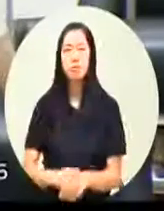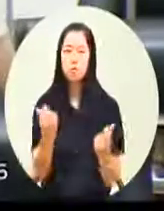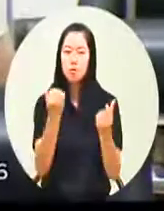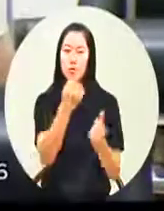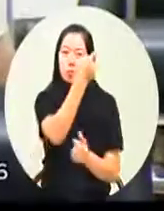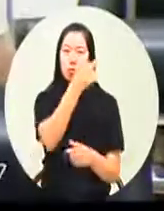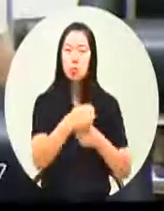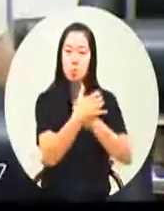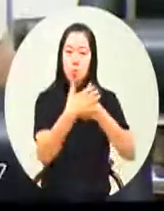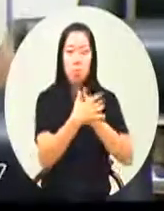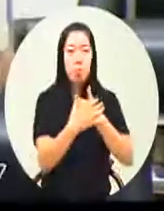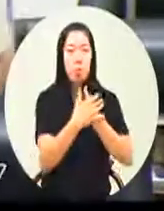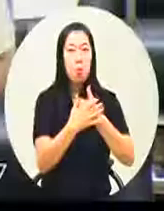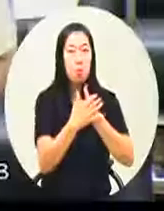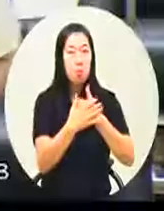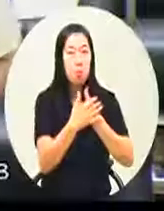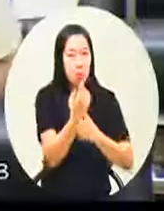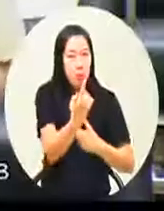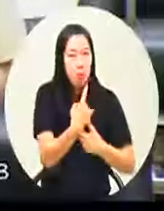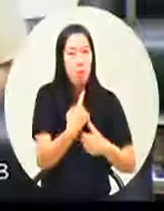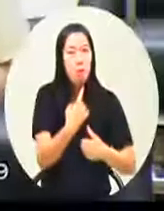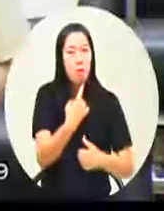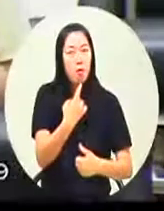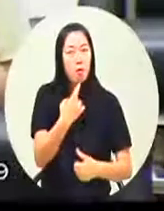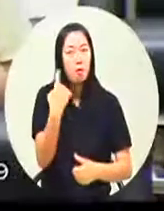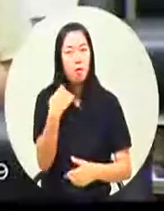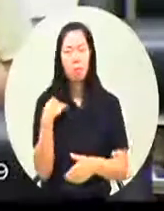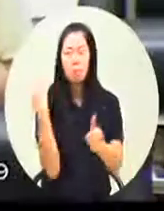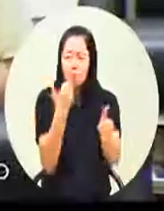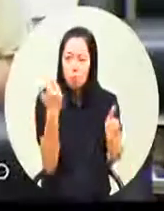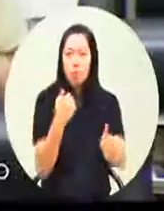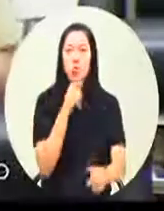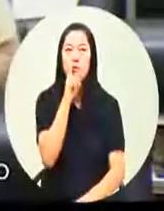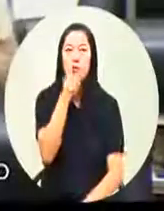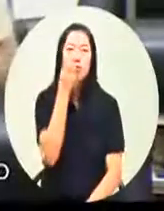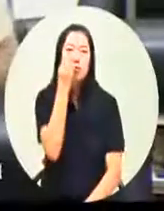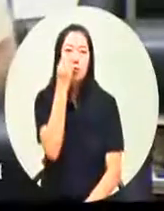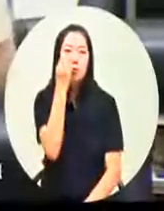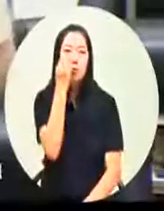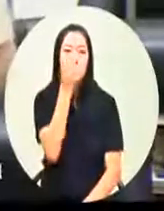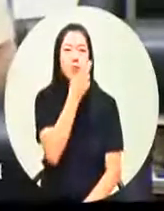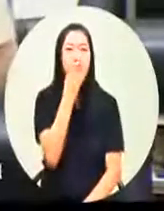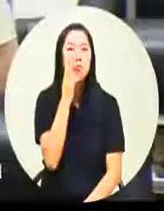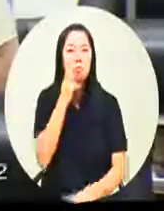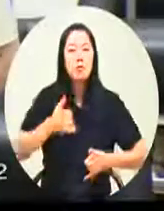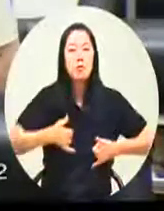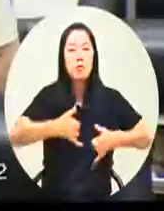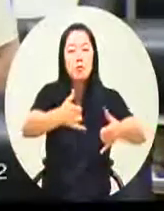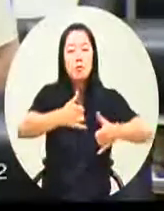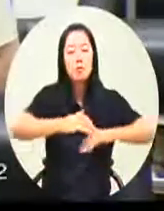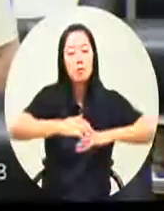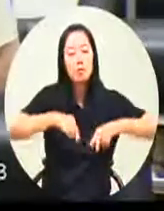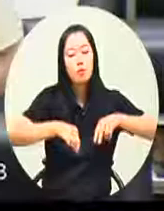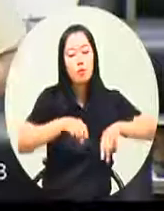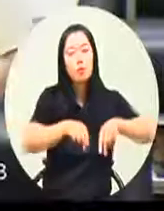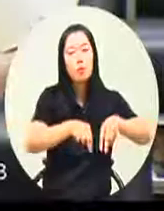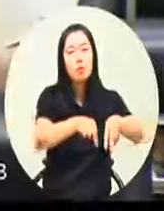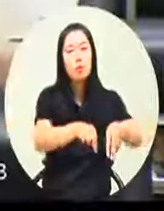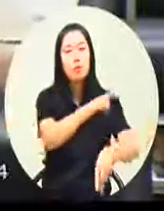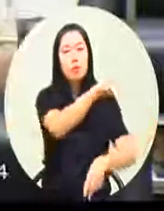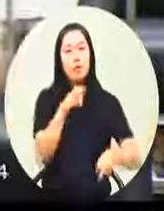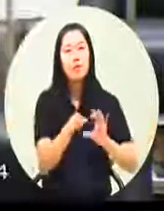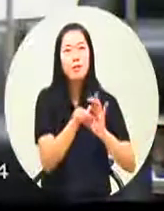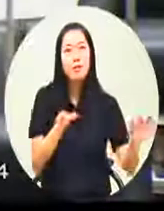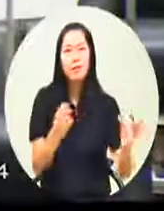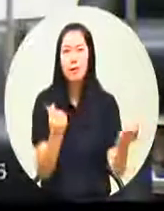讲宝来的那个赏梅步道好像跟你们无关一样你们就